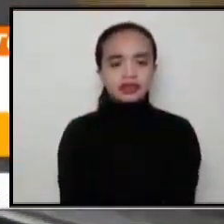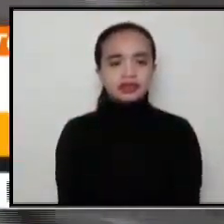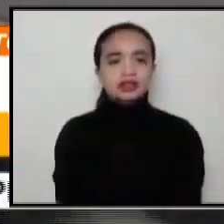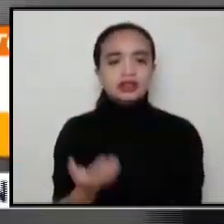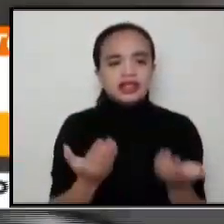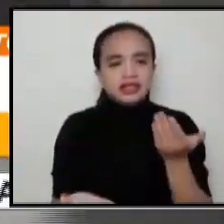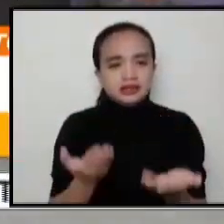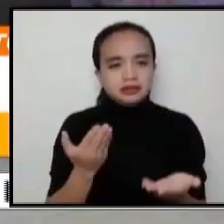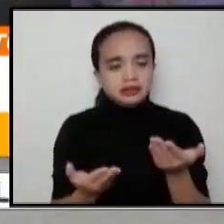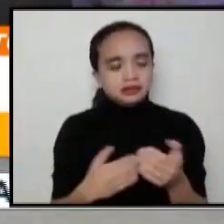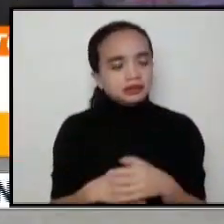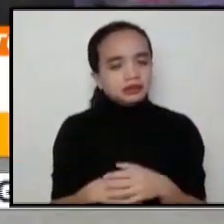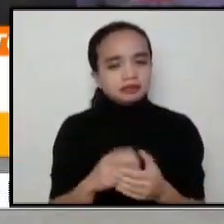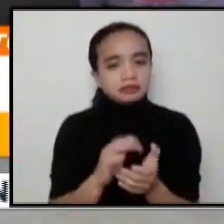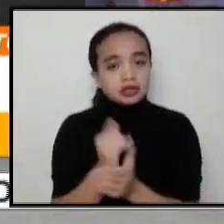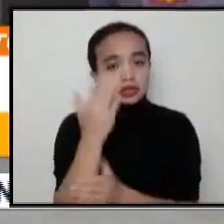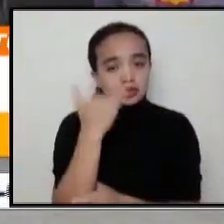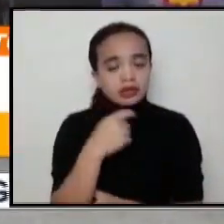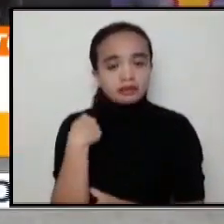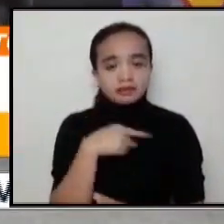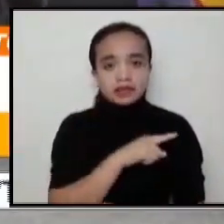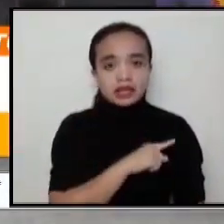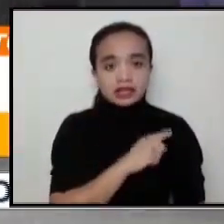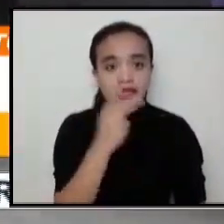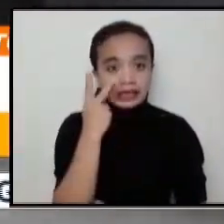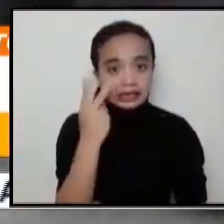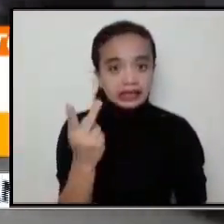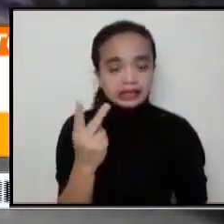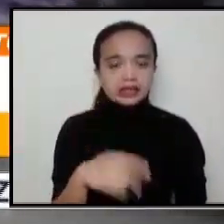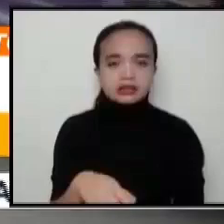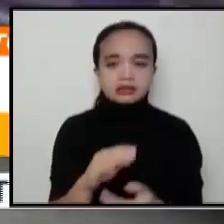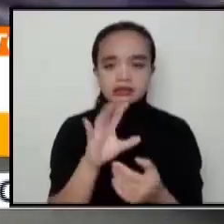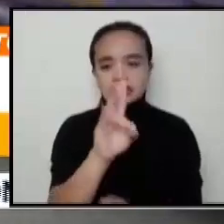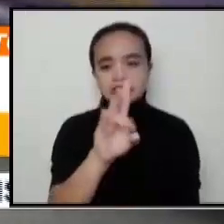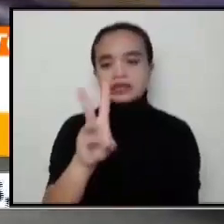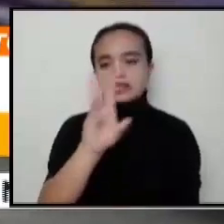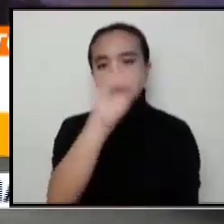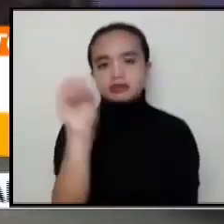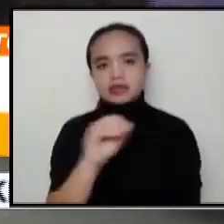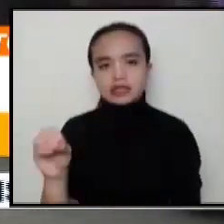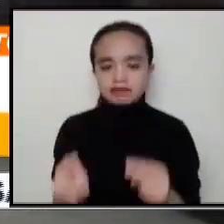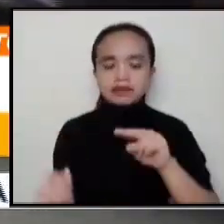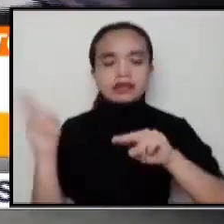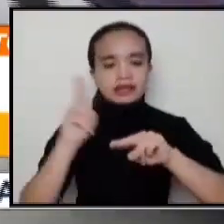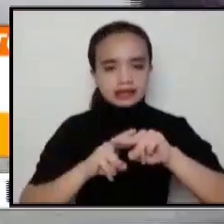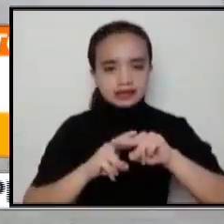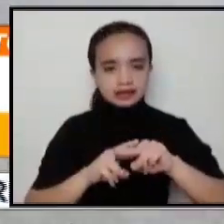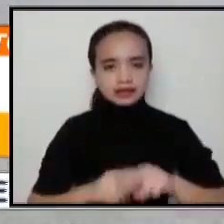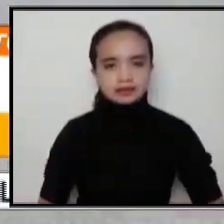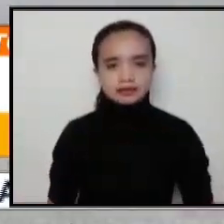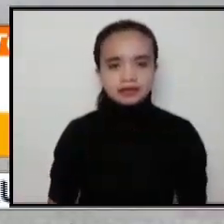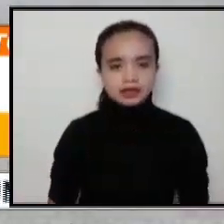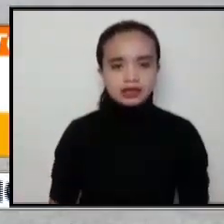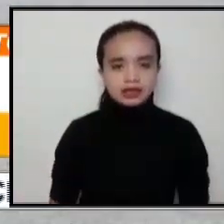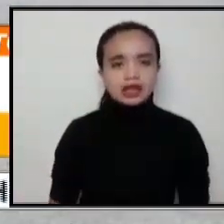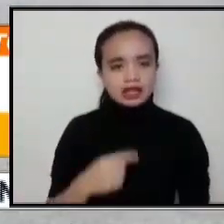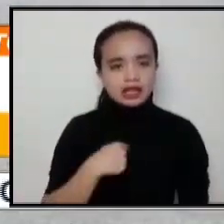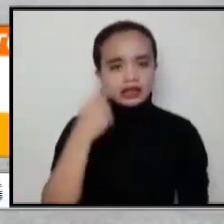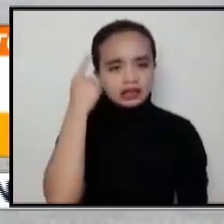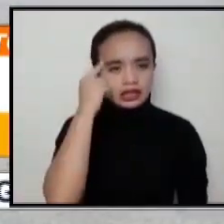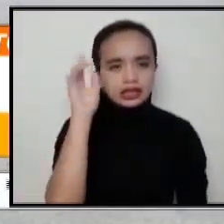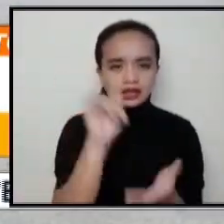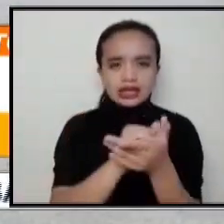improved it. Kaya kung nakikita natin, tumaas tayo ng 76%. So I think dapat i-take advantage to ng mga iba pa